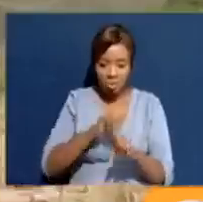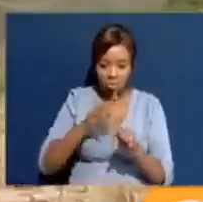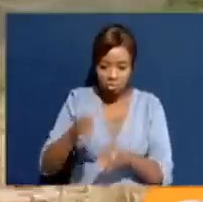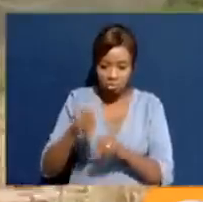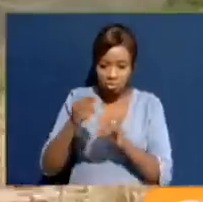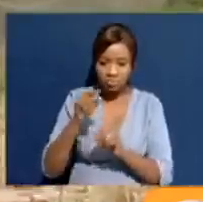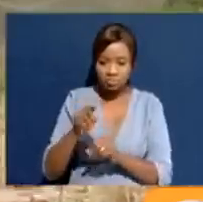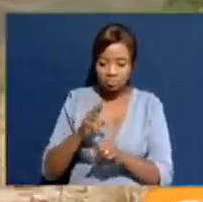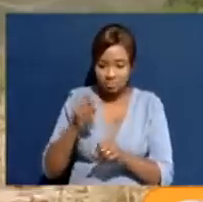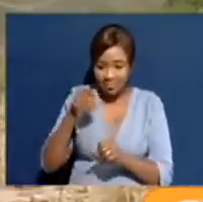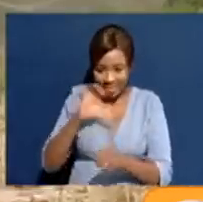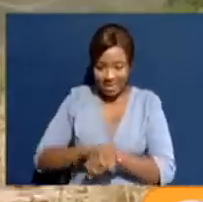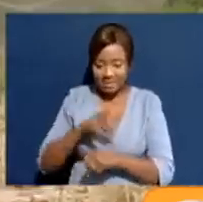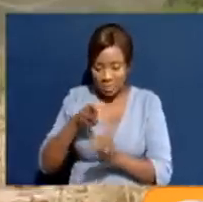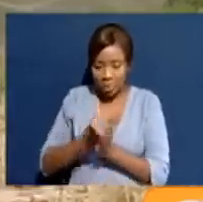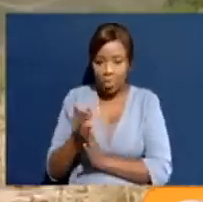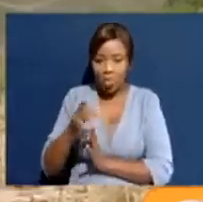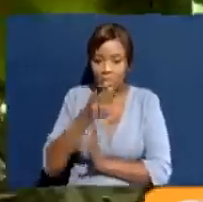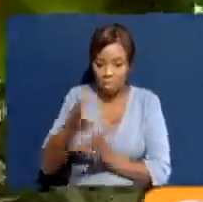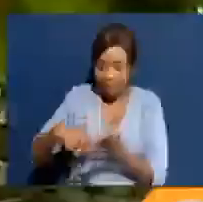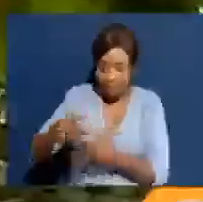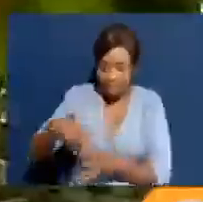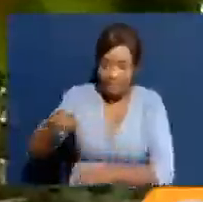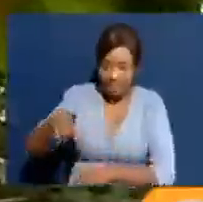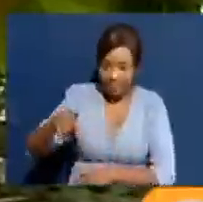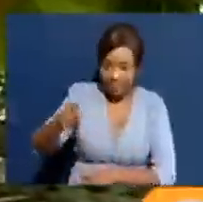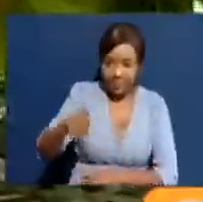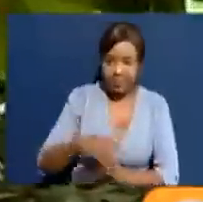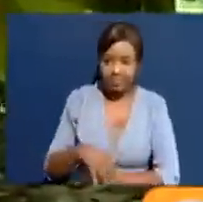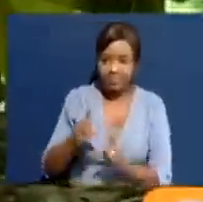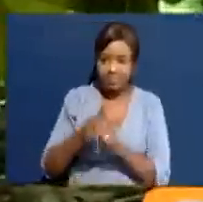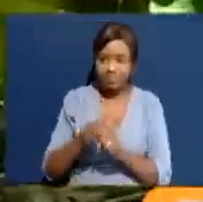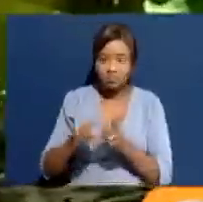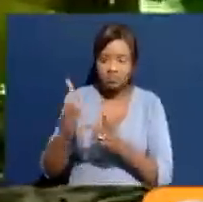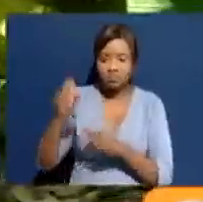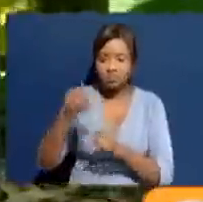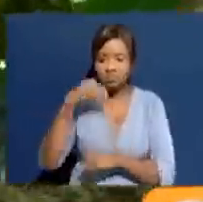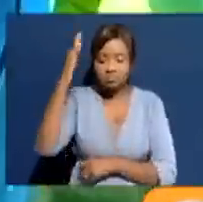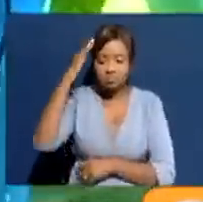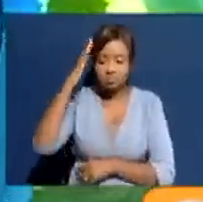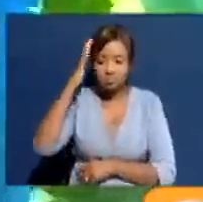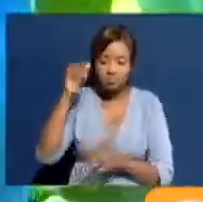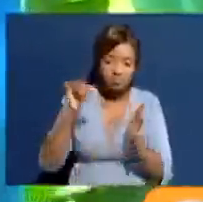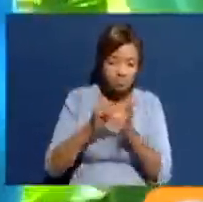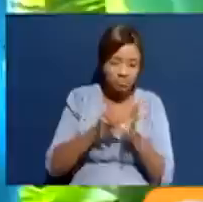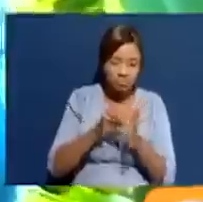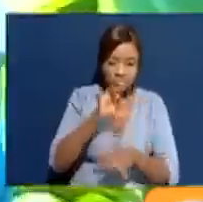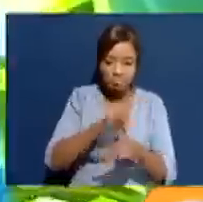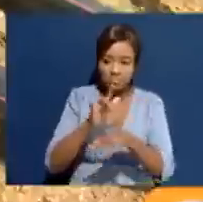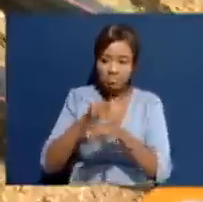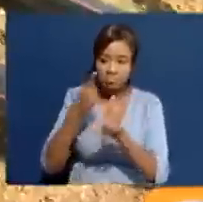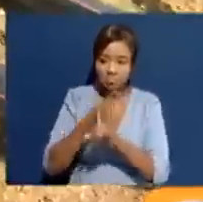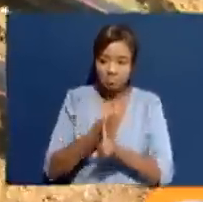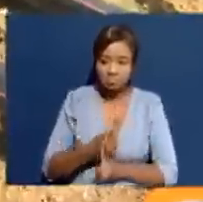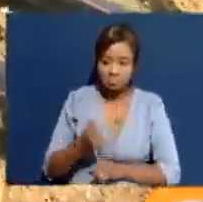water. Kupitia mfumo huo, wafanyikazi hapa pia wana uwezo wa kujua matatizo yanayokumba mimea tofauti.